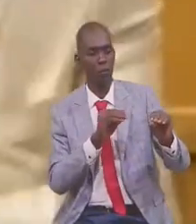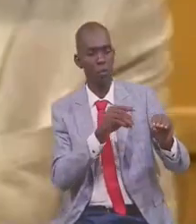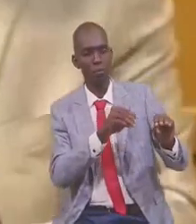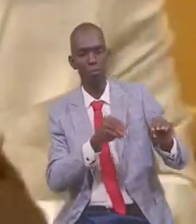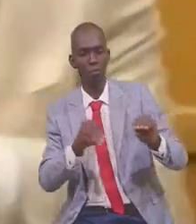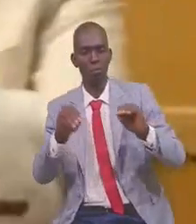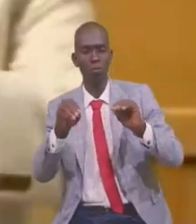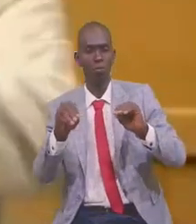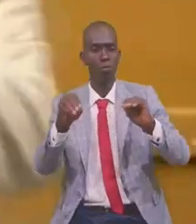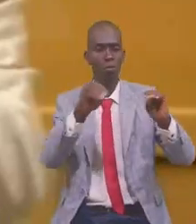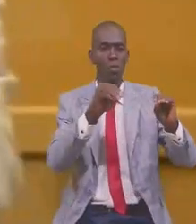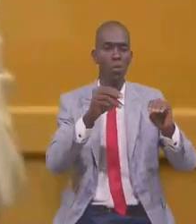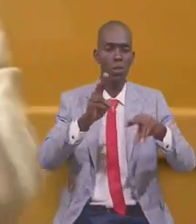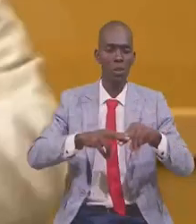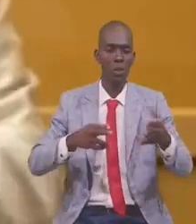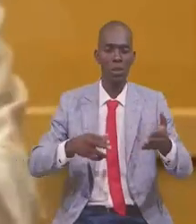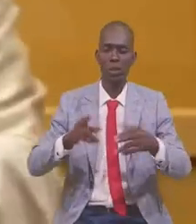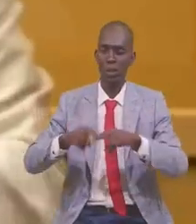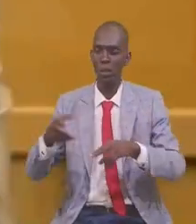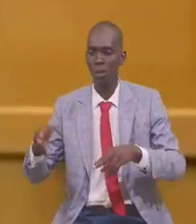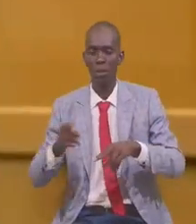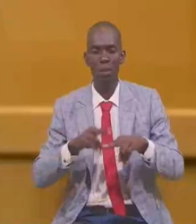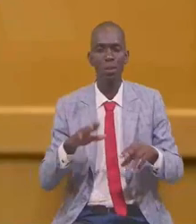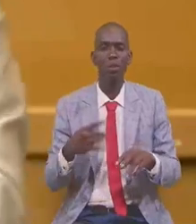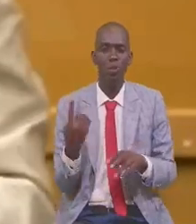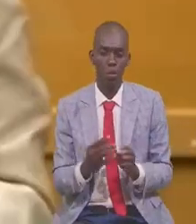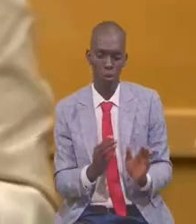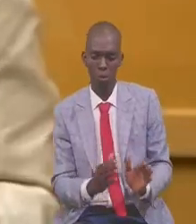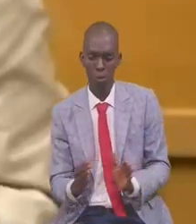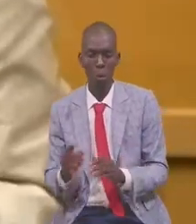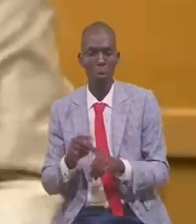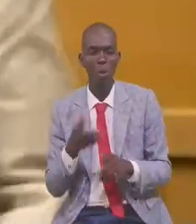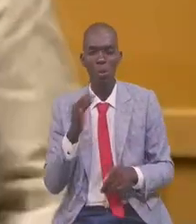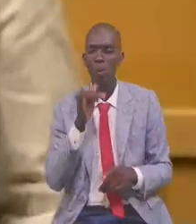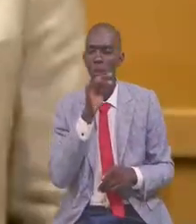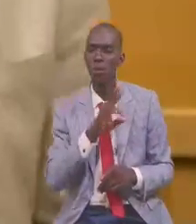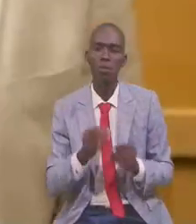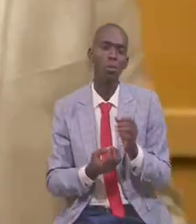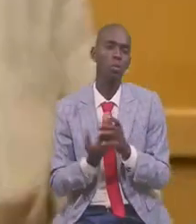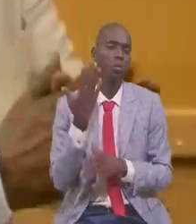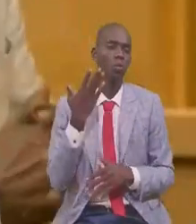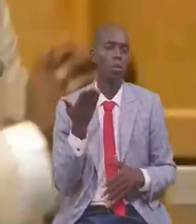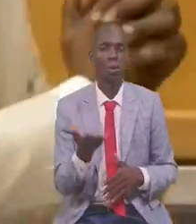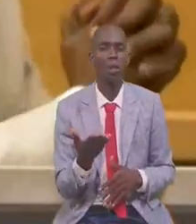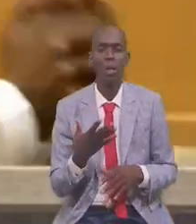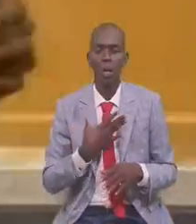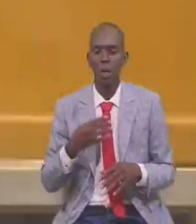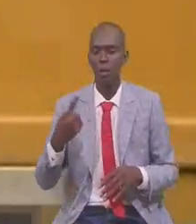devant, assis derrière, et on réarrange seulement, il n'y a pas de croissance là-bas. Et les autres brebis ne viennent